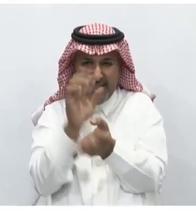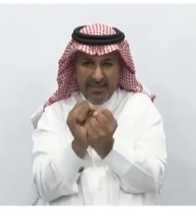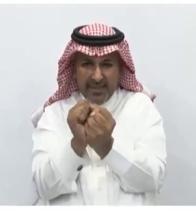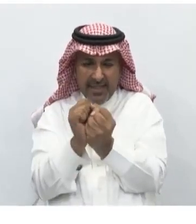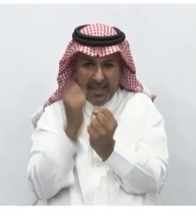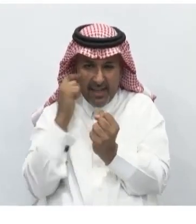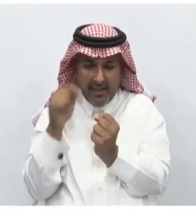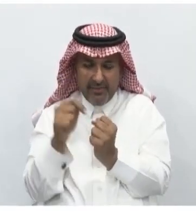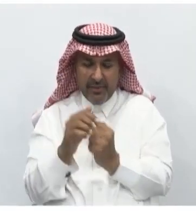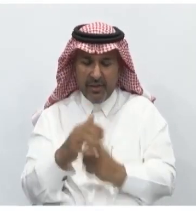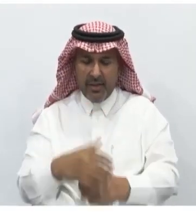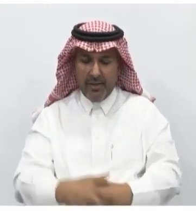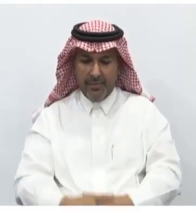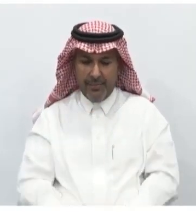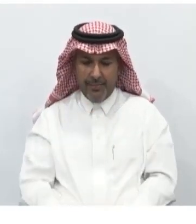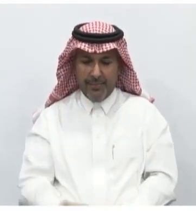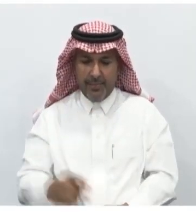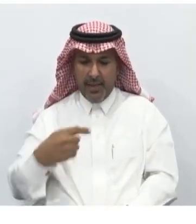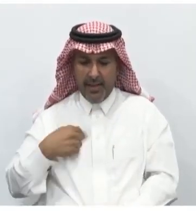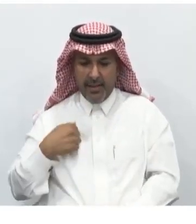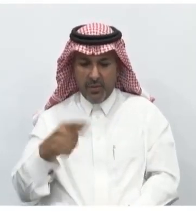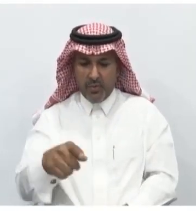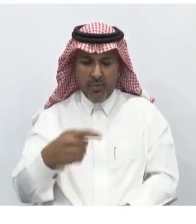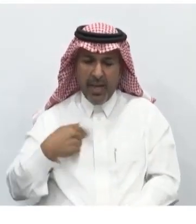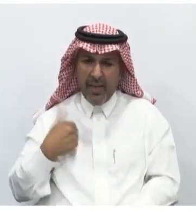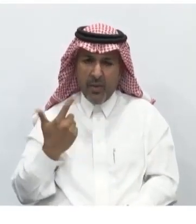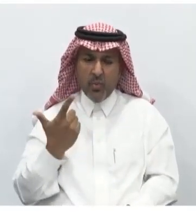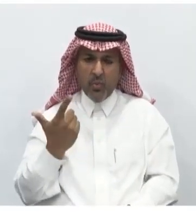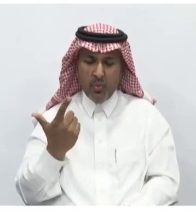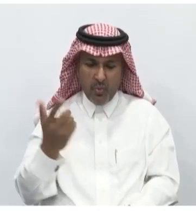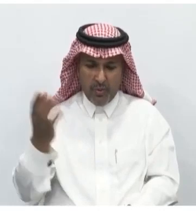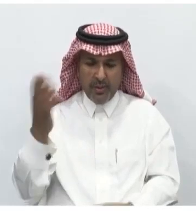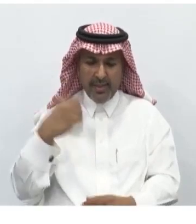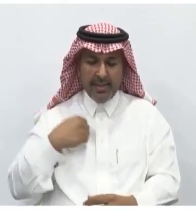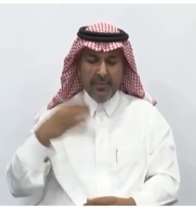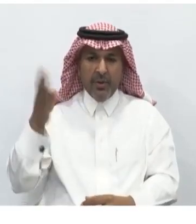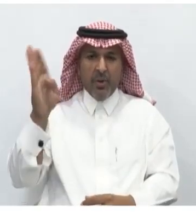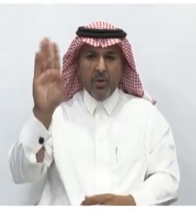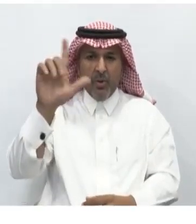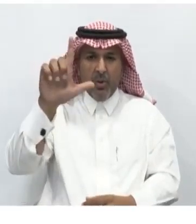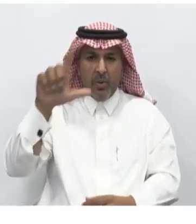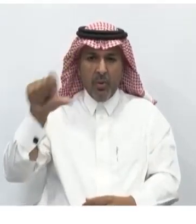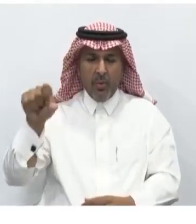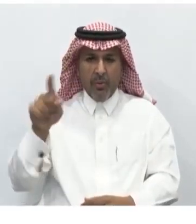6H2O. كلوريد السترانشيوم سداسي الماء.